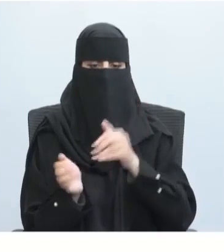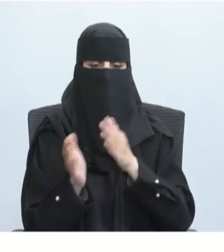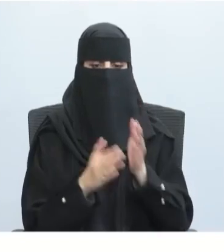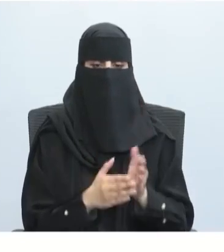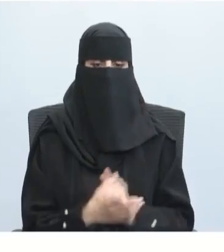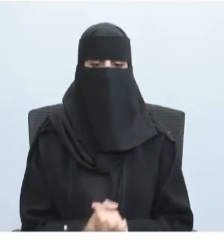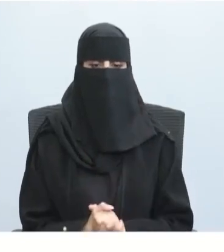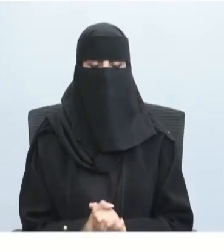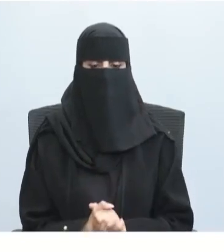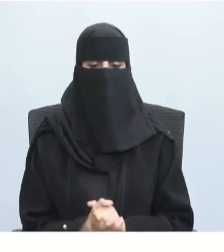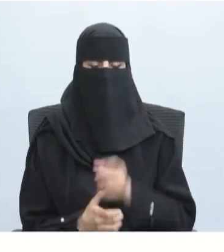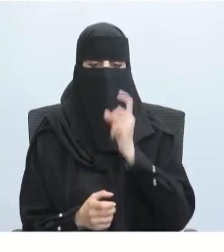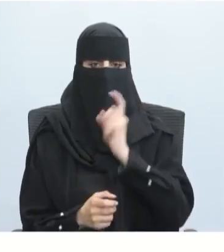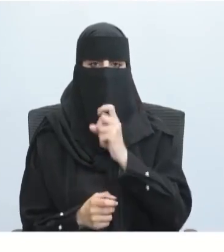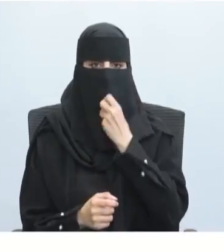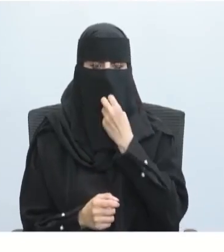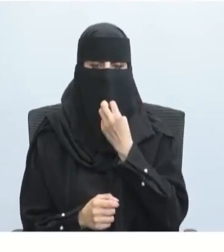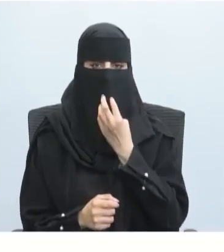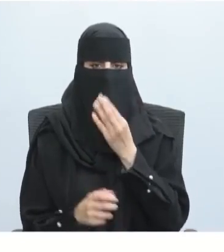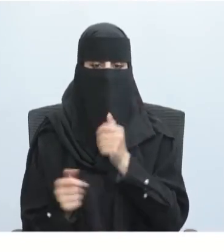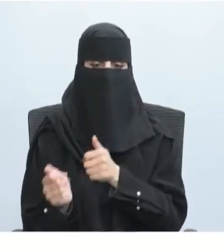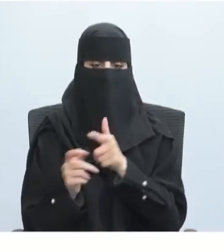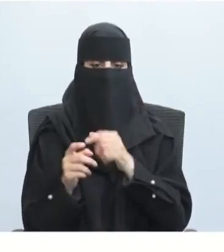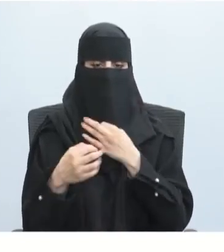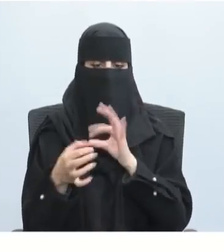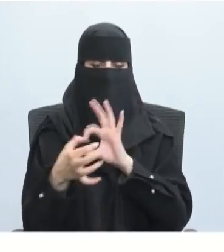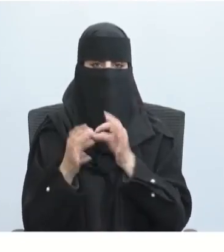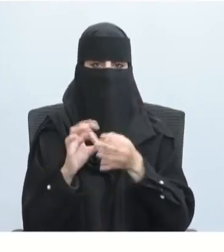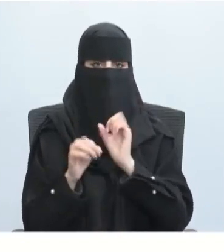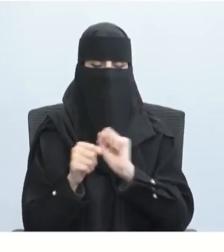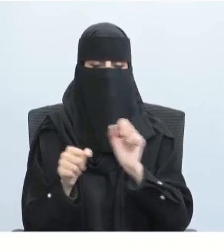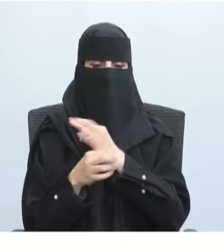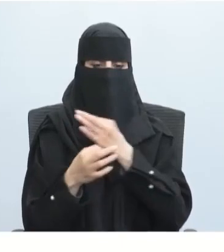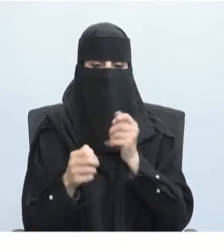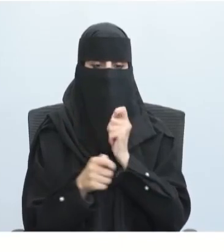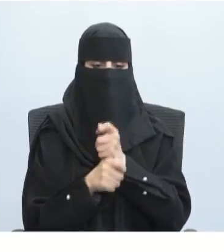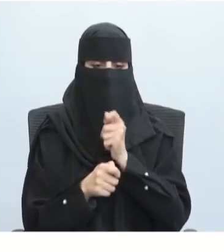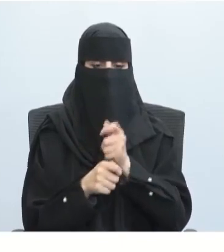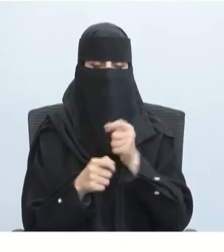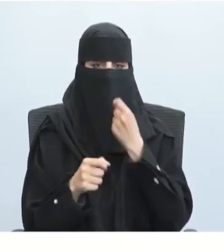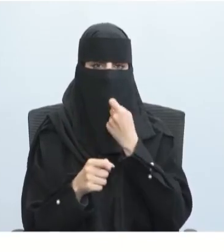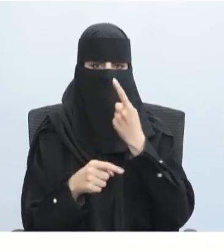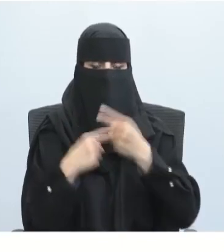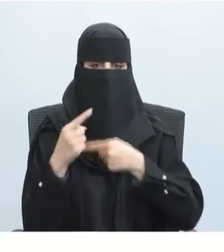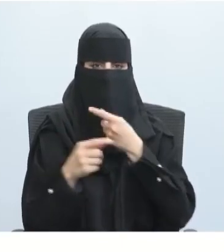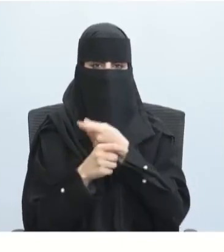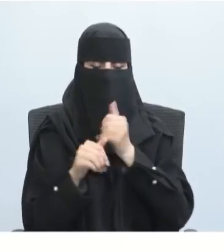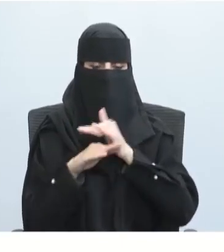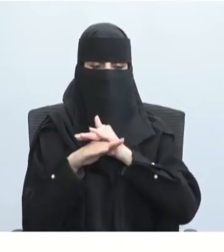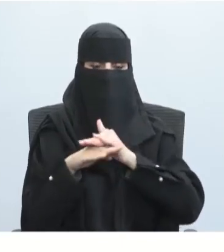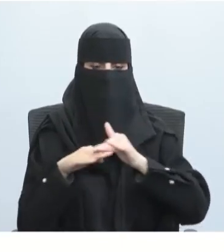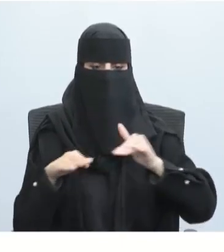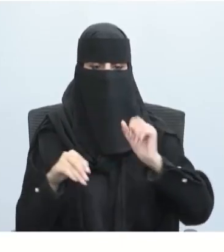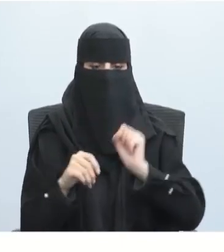ذكرنا ايضا الاقصد السنويه ذكرنا هي سلسله قد تكون لديك سلسله من ب تدفعها بشكل متساوي مثلا كل سنه تدفع